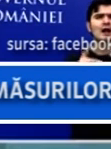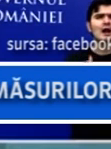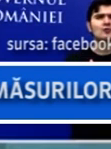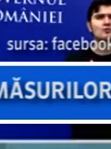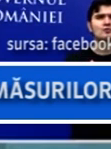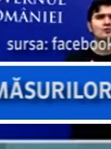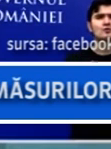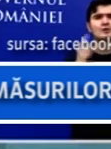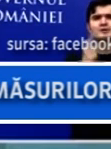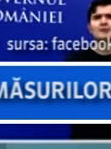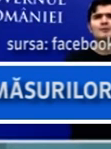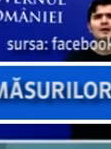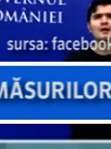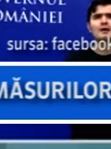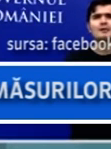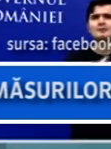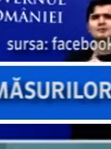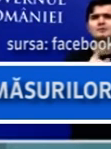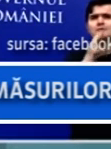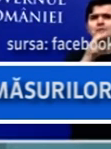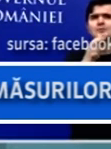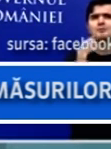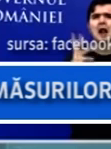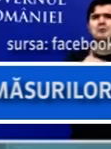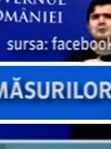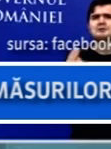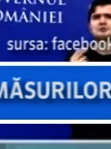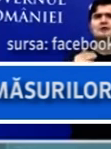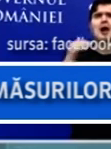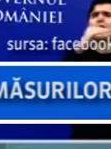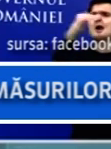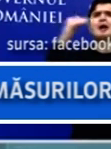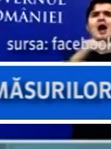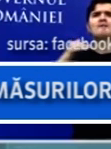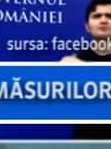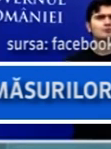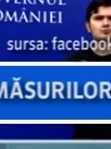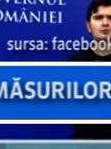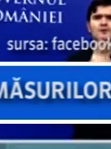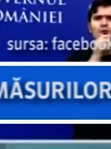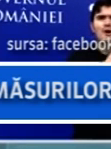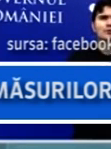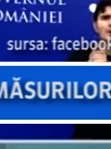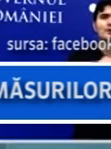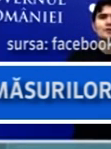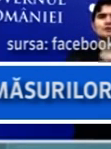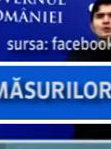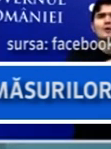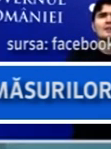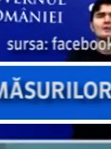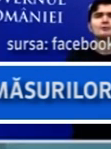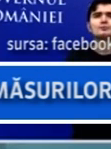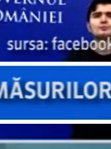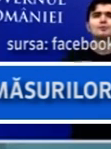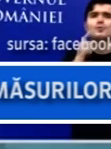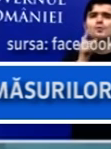la suprafața respectivă rafturile, zonele de expunere și tot, și rămân numai zonele în care circulă oamenii, de